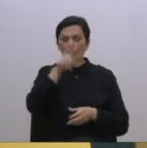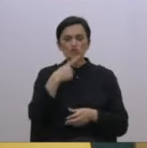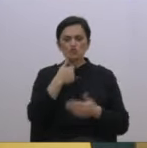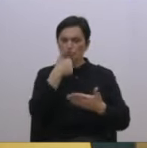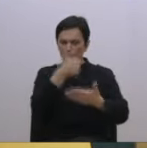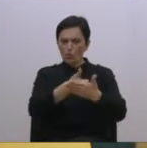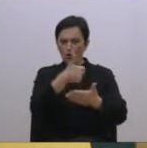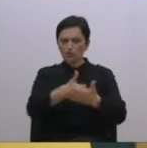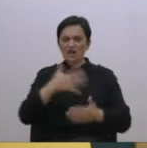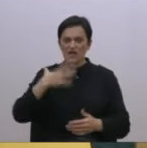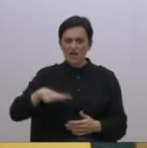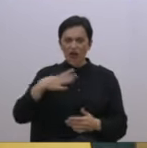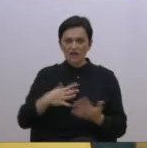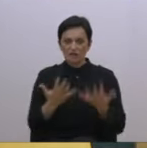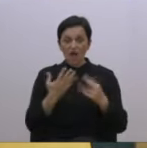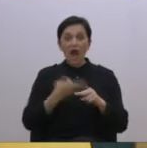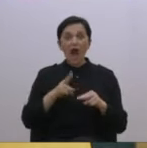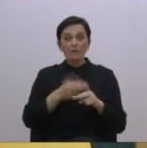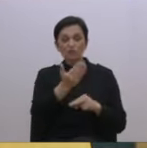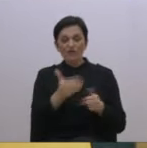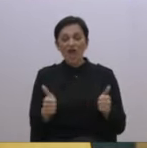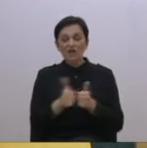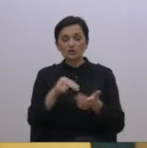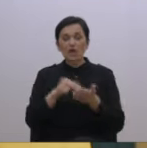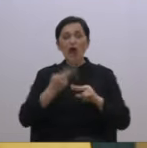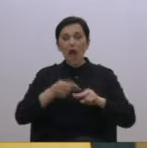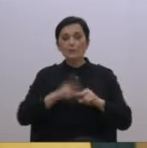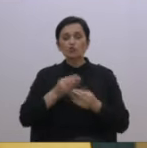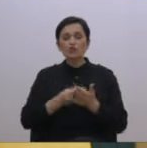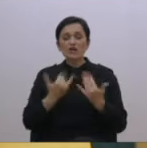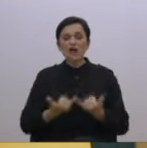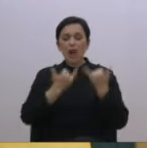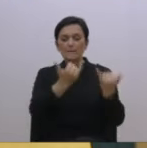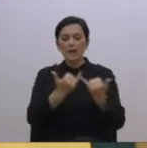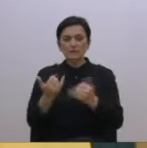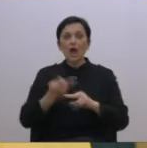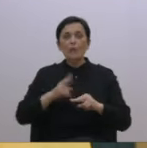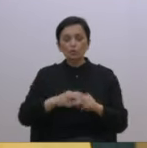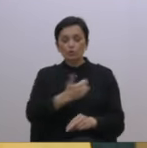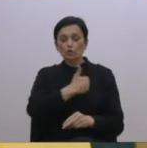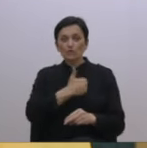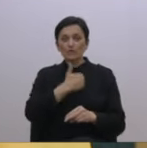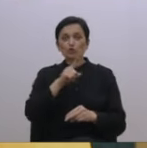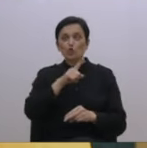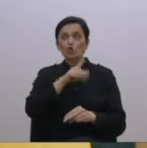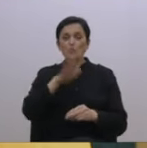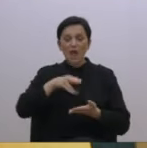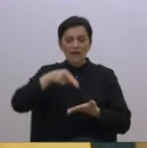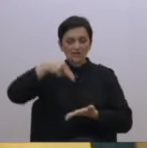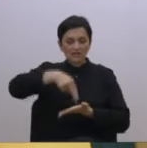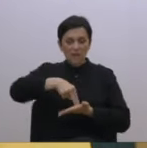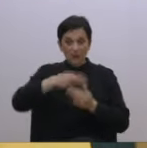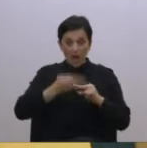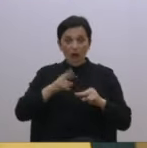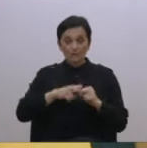ყოჩახ ქართველებო, აი ამიტომ ვიდექით თქვენს გვერდით, აი ამიტომ გაფასებდით თქვენ, ამიტომ გვინდოდა რომ წინ ფეხზე დამდგარიყავით და